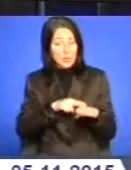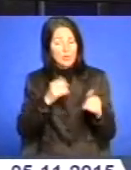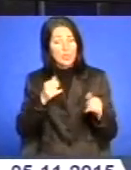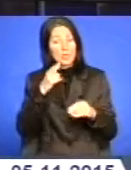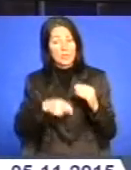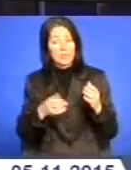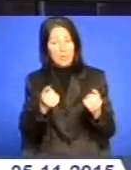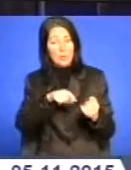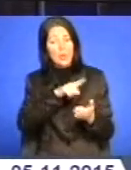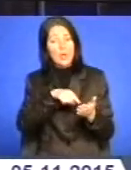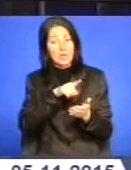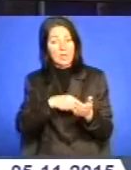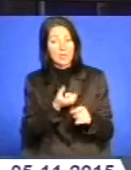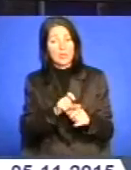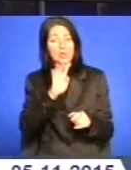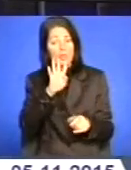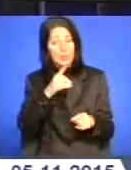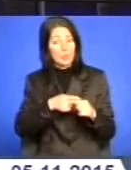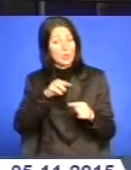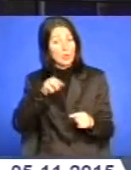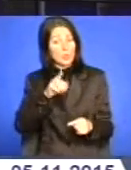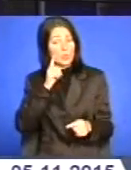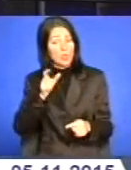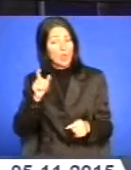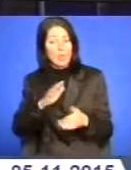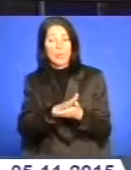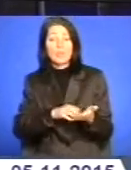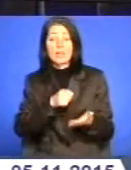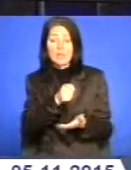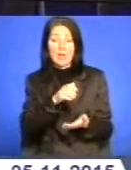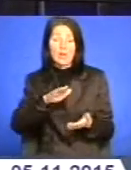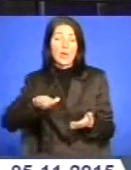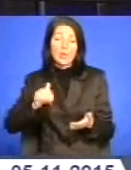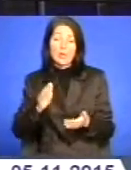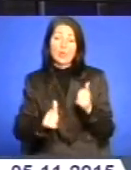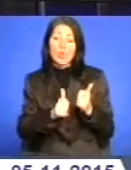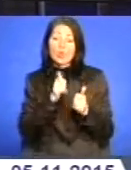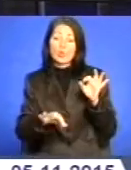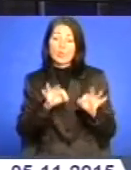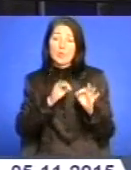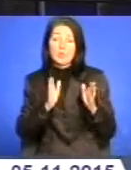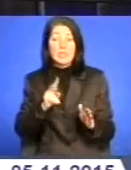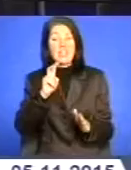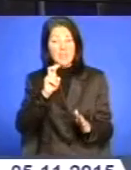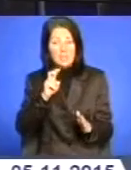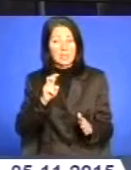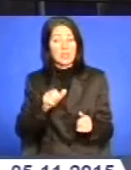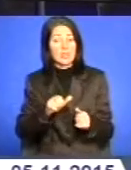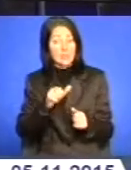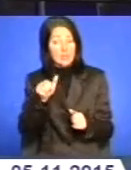Понад 4,5 тисячі молодих людей подали заявки і далі проходитимуть конкурсний відбір. Лише 200 з них стануть